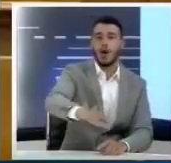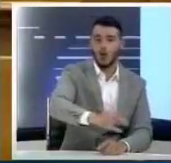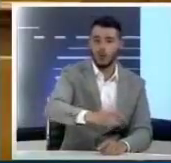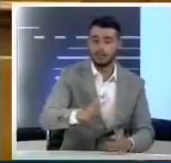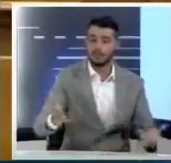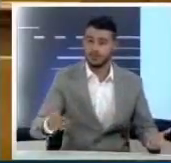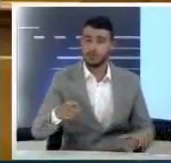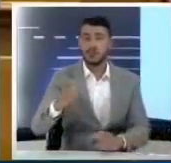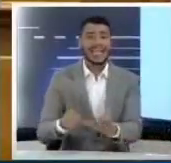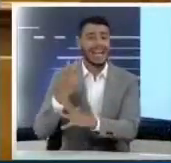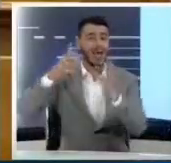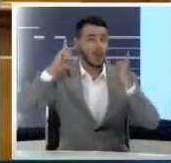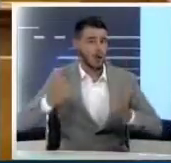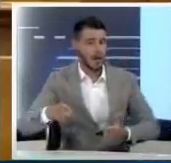ότι